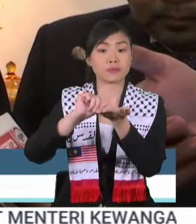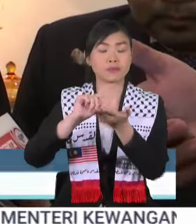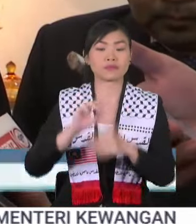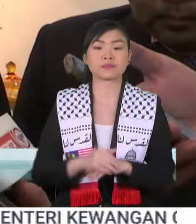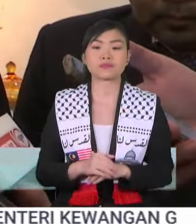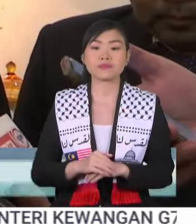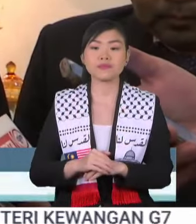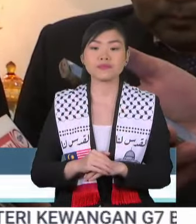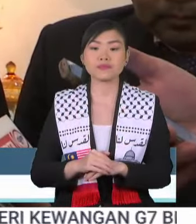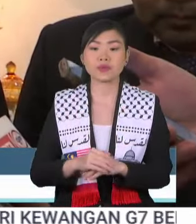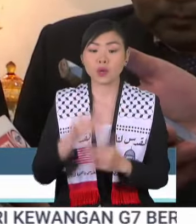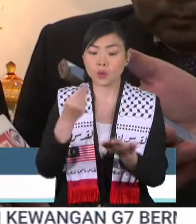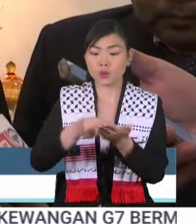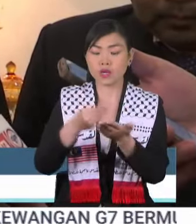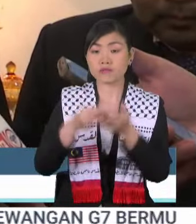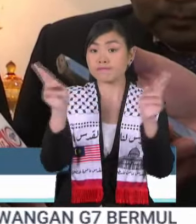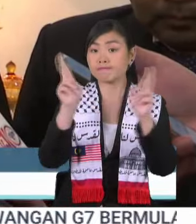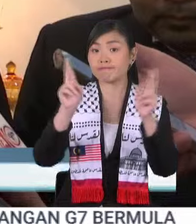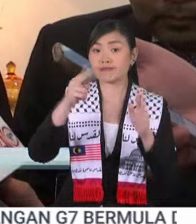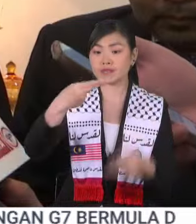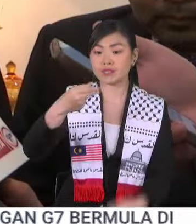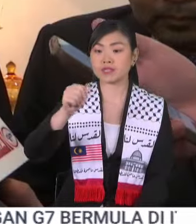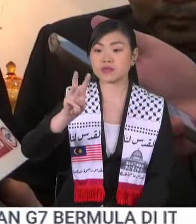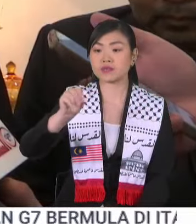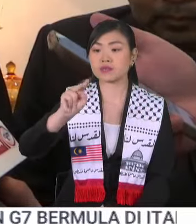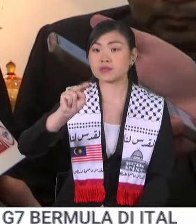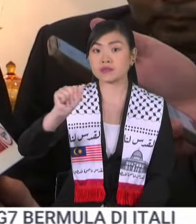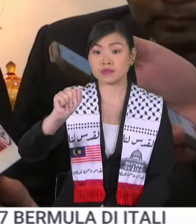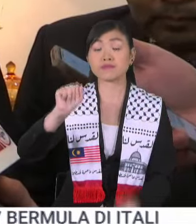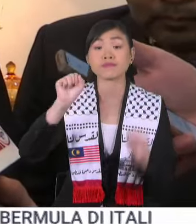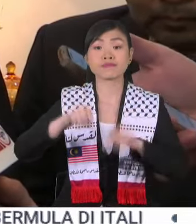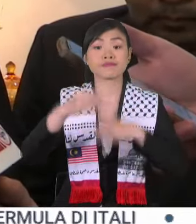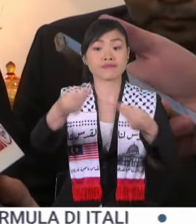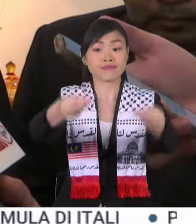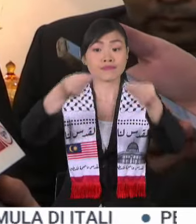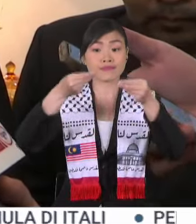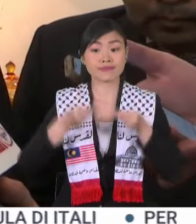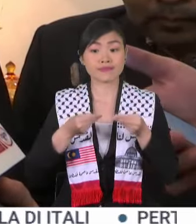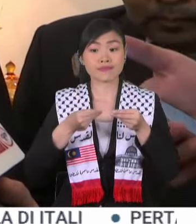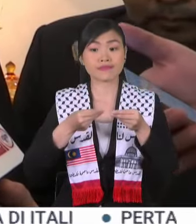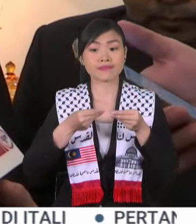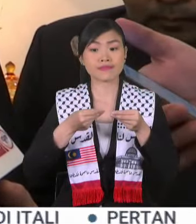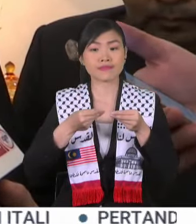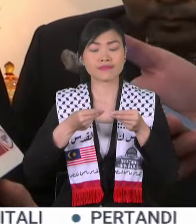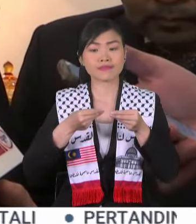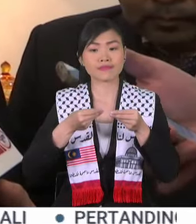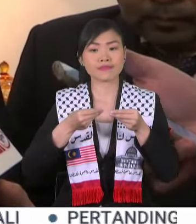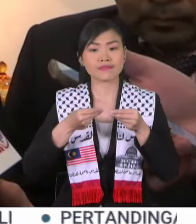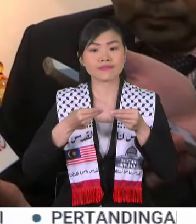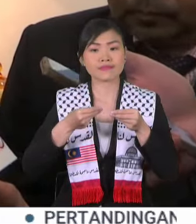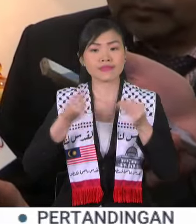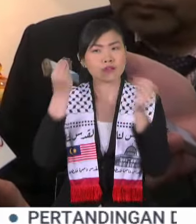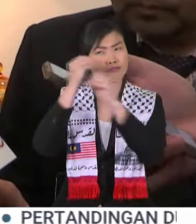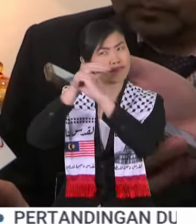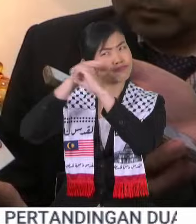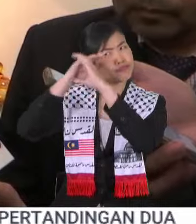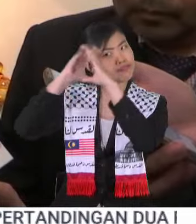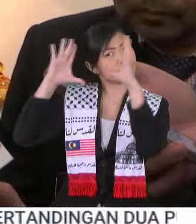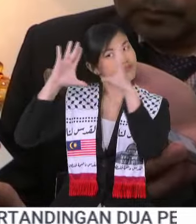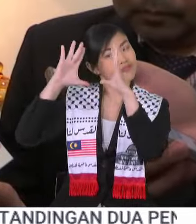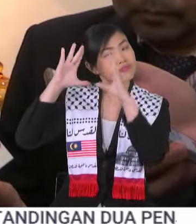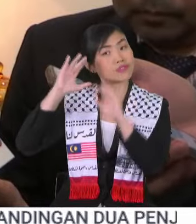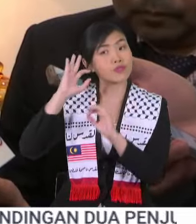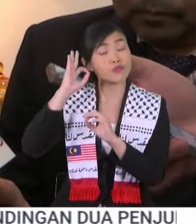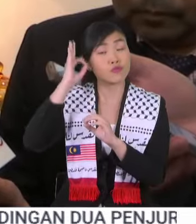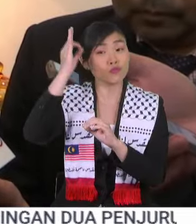disediakan melalui Hawana dapat memberikan kita sedikit imbasan, a glimpse of the